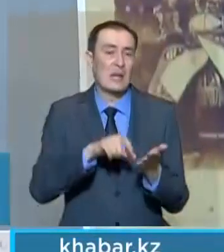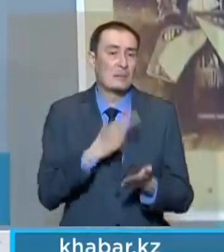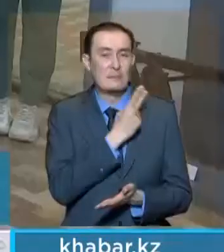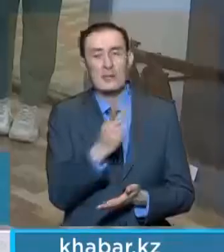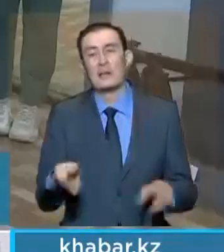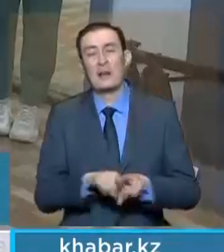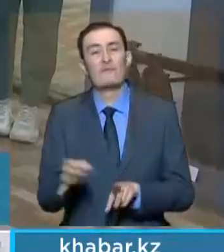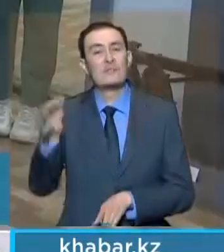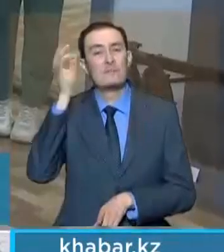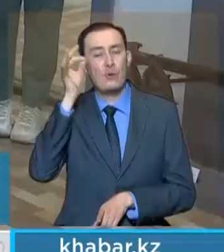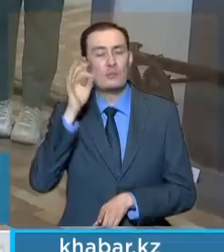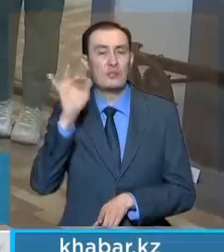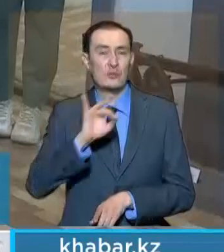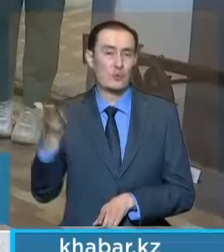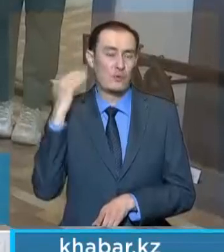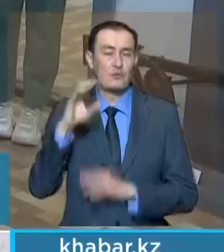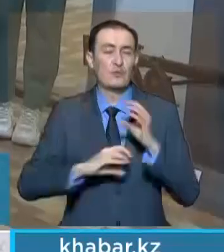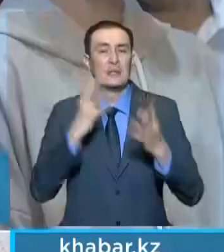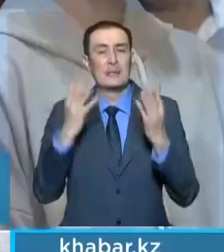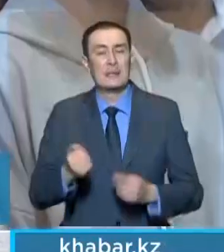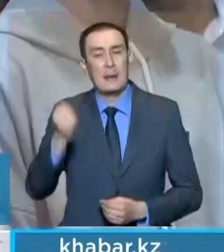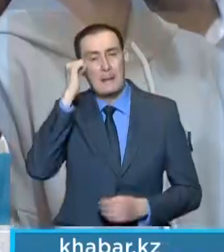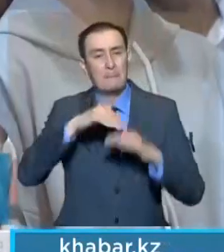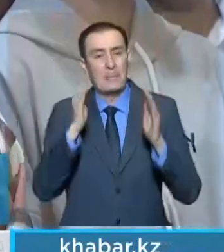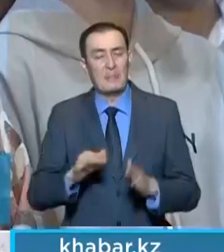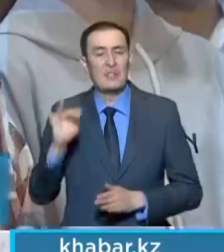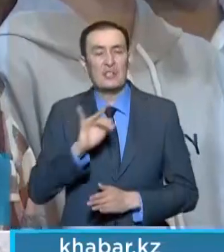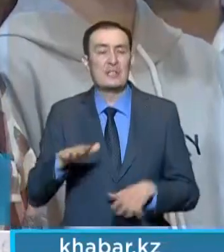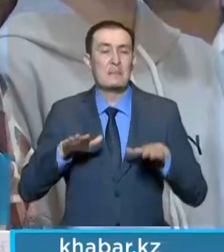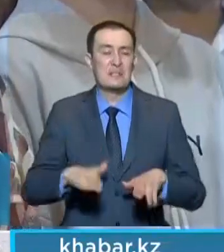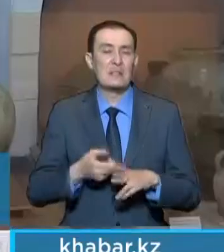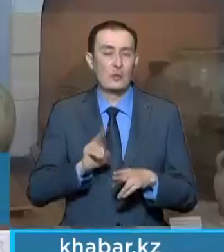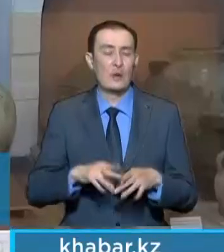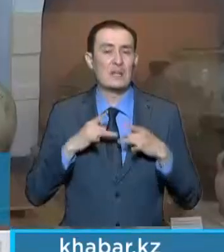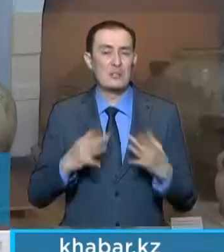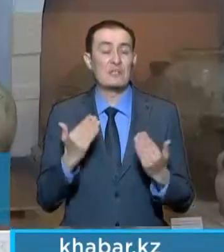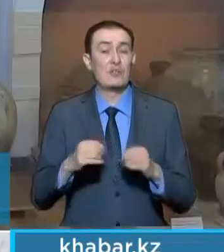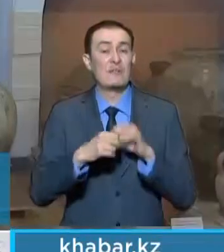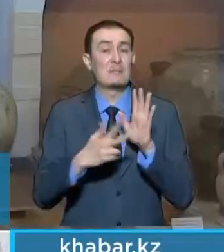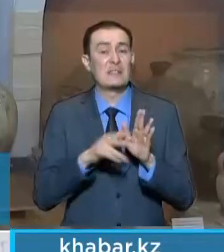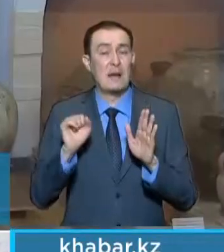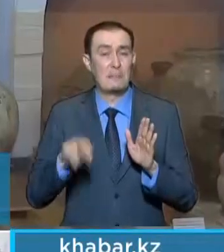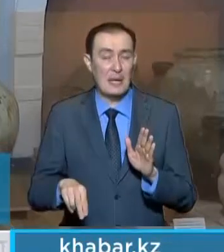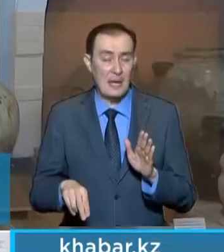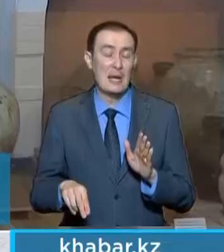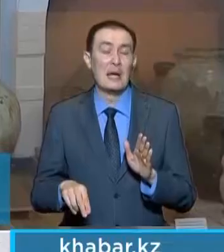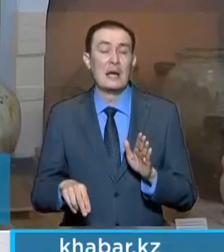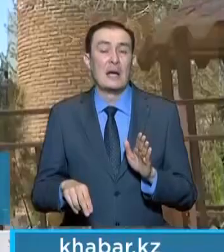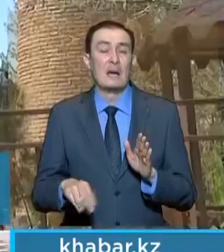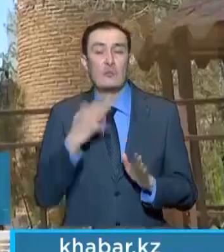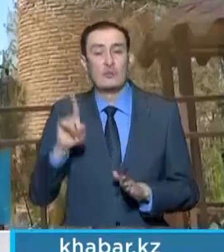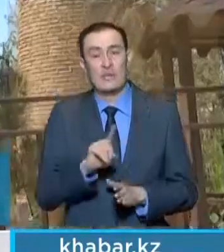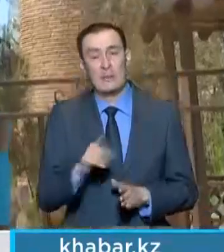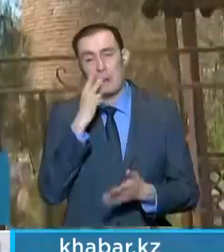это как вспомнить все. В Международный день памятников и исторических мест, которых слово отмечается сегодня, 18 апреля, сотрудники